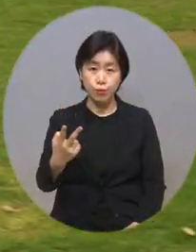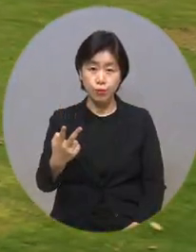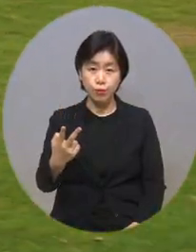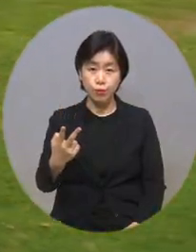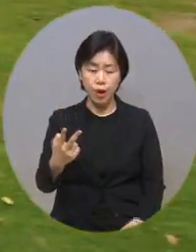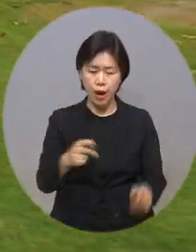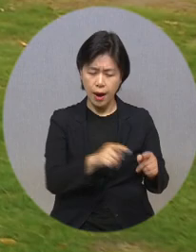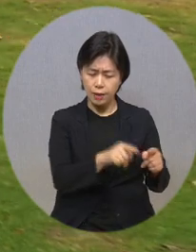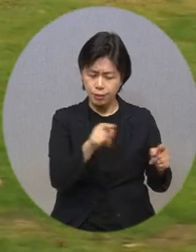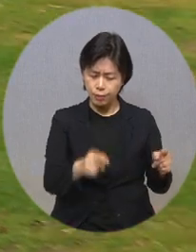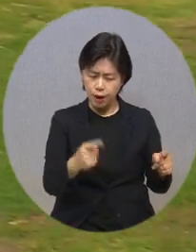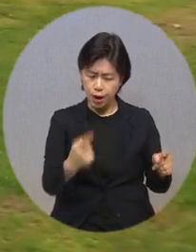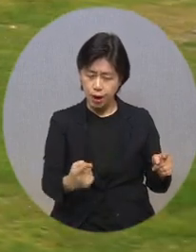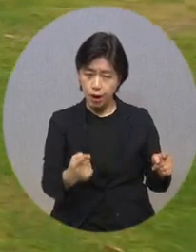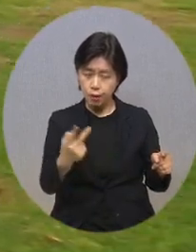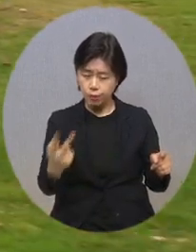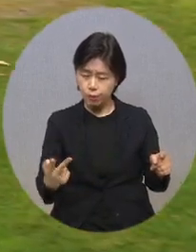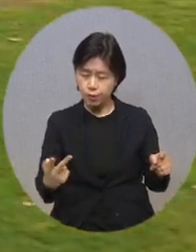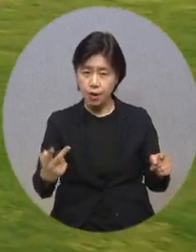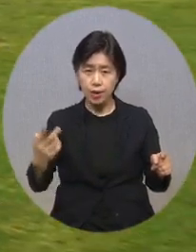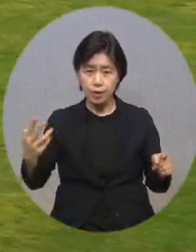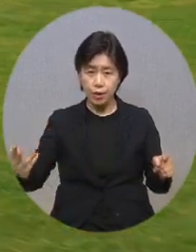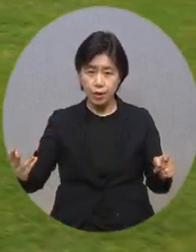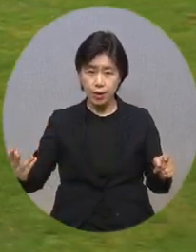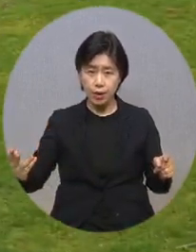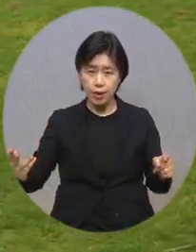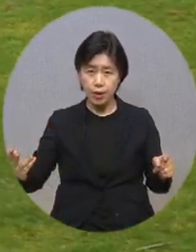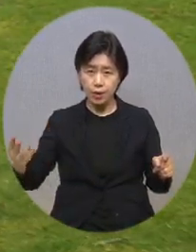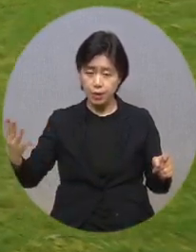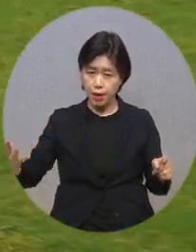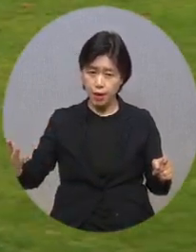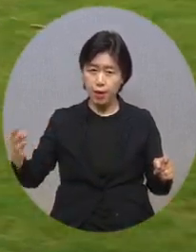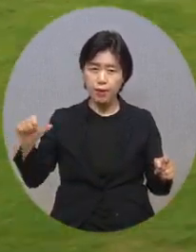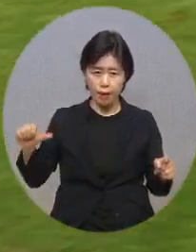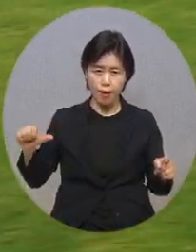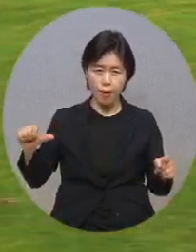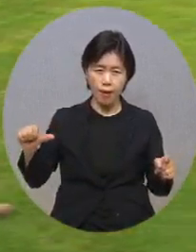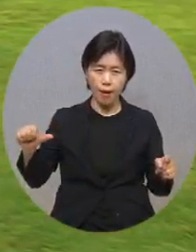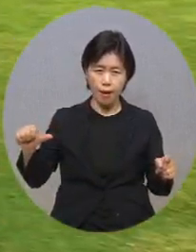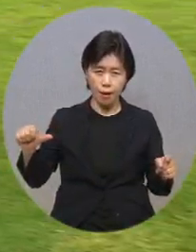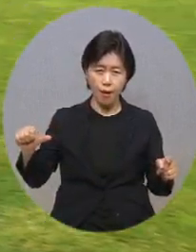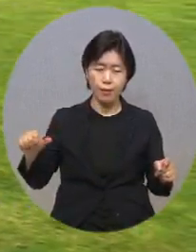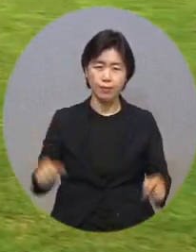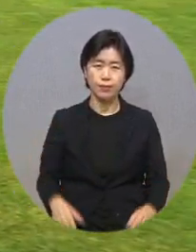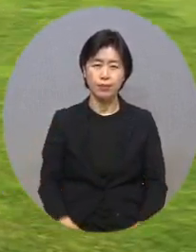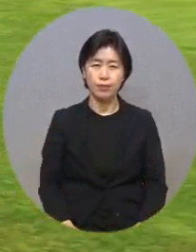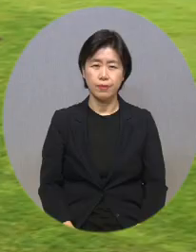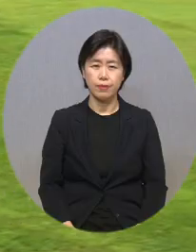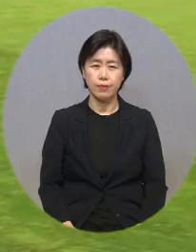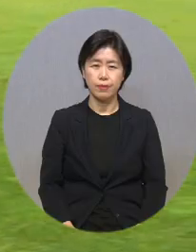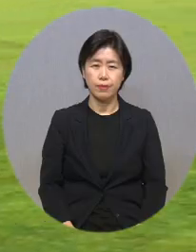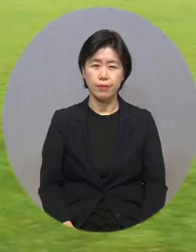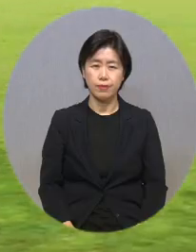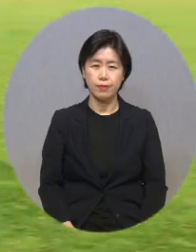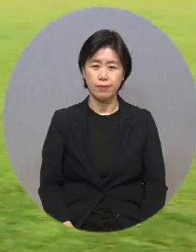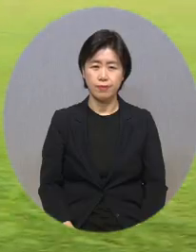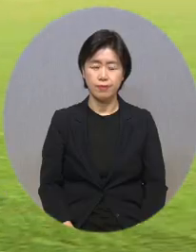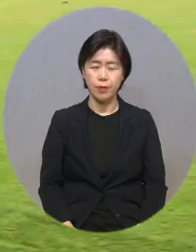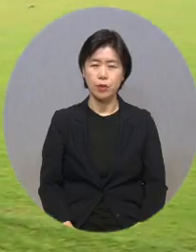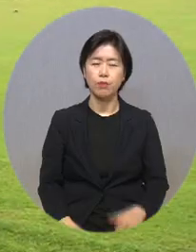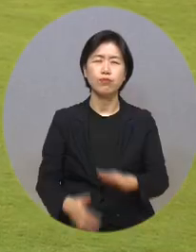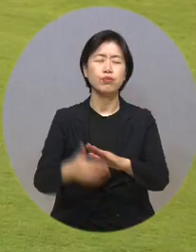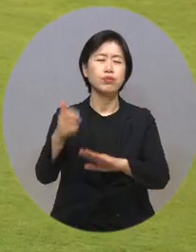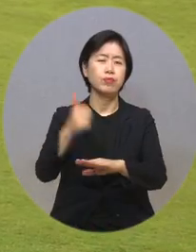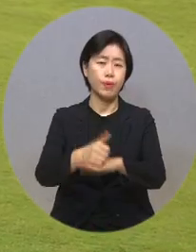하나, 둘, 셋, 넷, 다. 넣으면 더블. 오, 아직 희망 있다.